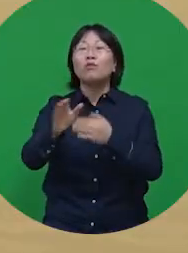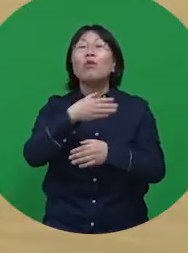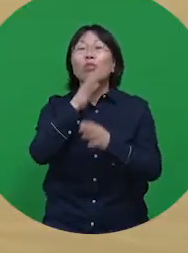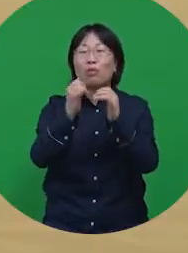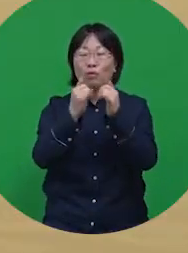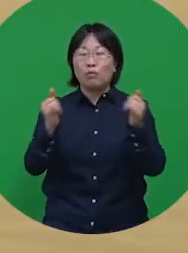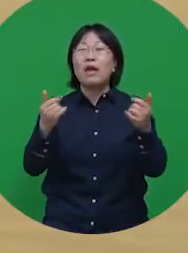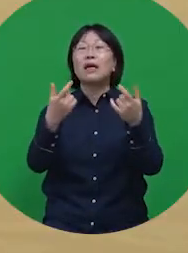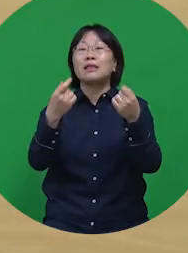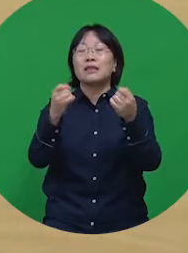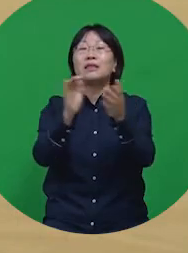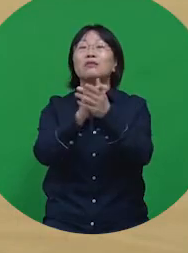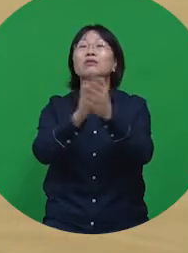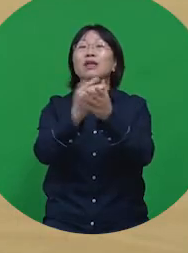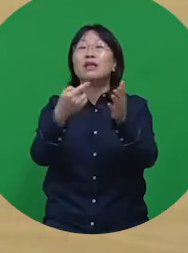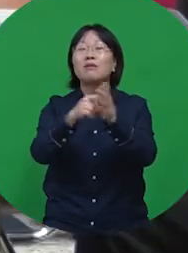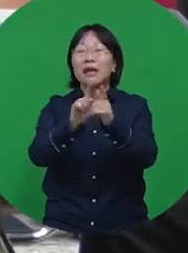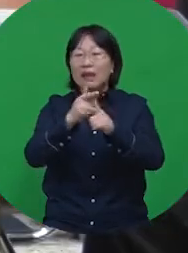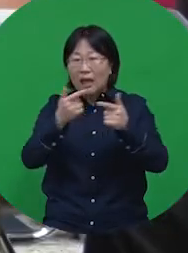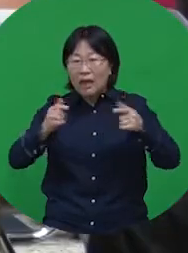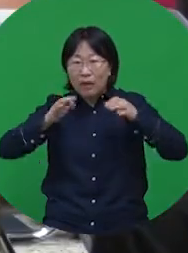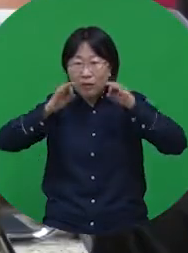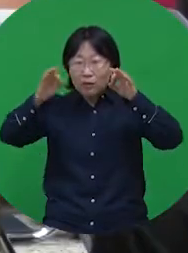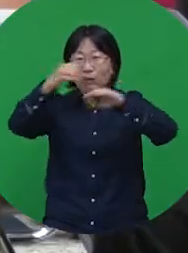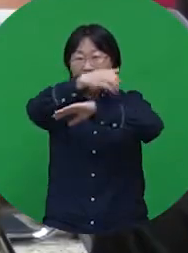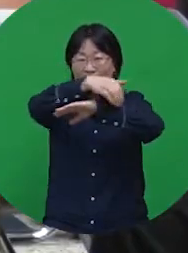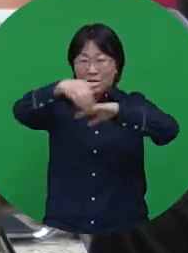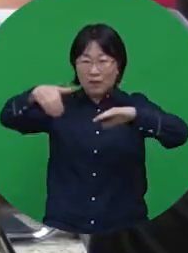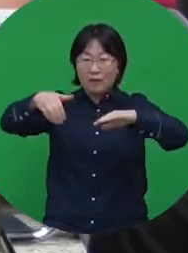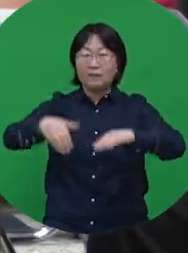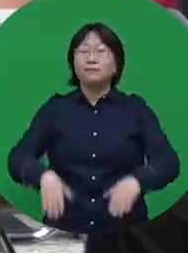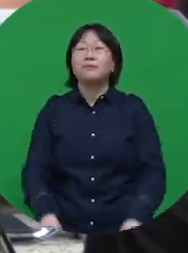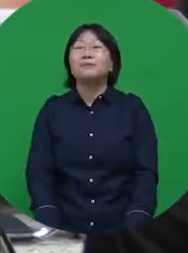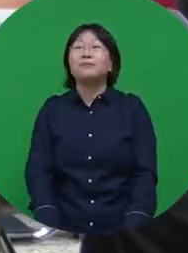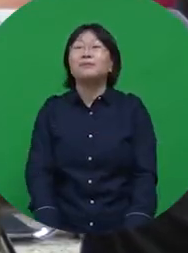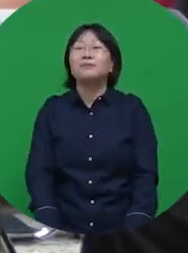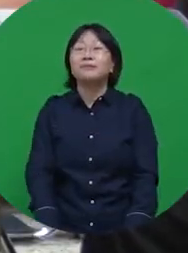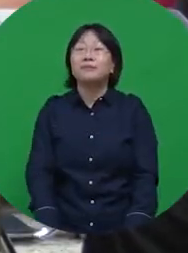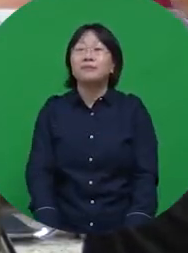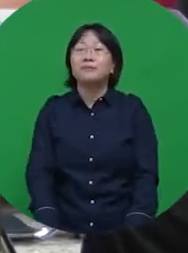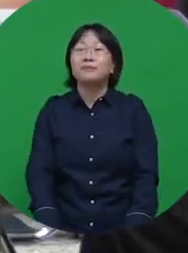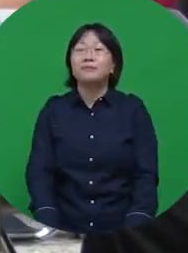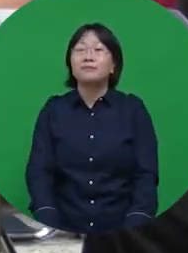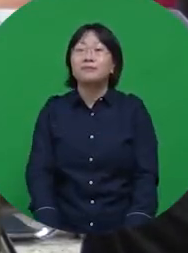앞으로도 노후에 함께 발맞추며 벗이 돼줄 수 있도록 따뜻한 손길을 내밀 것입니다.